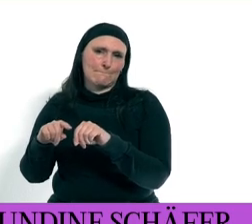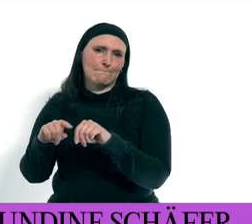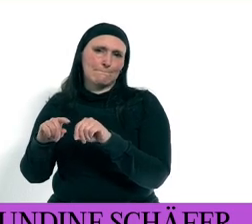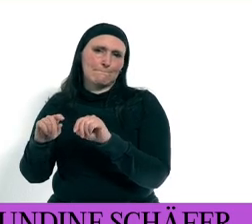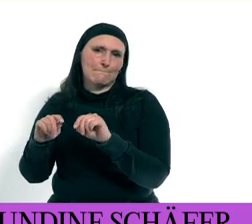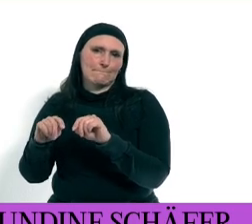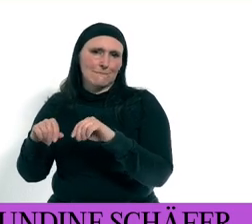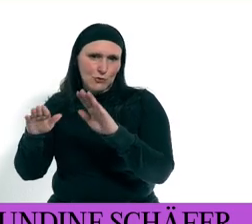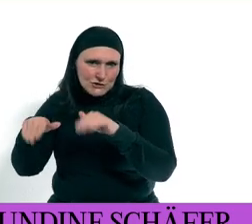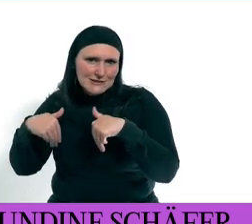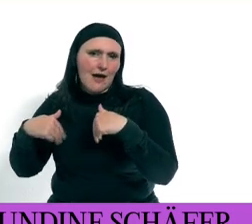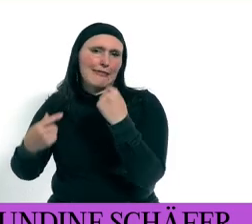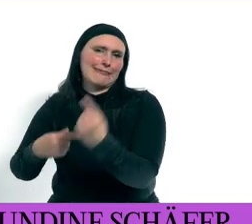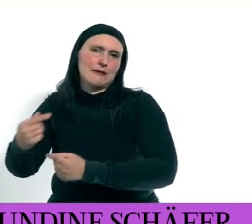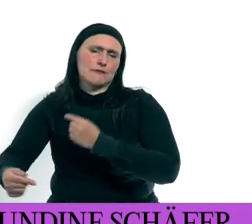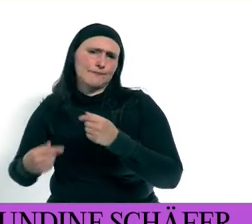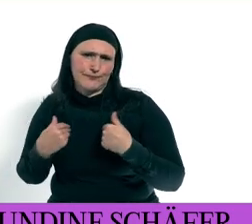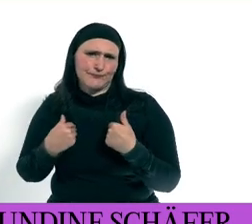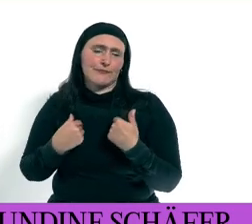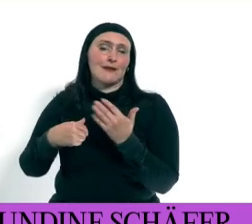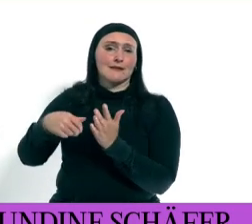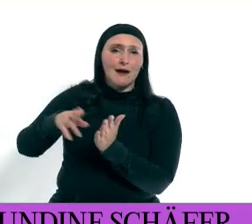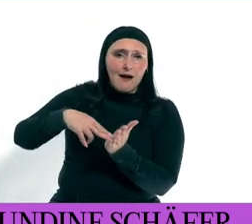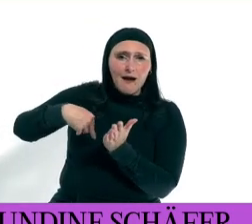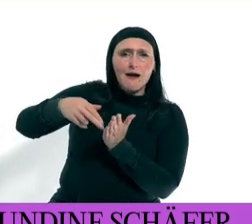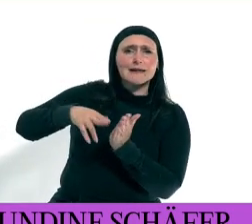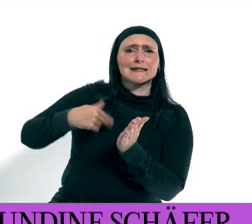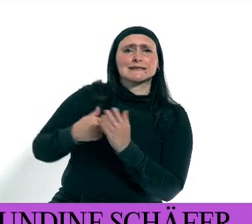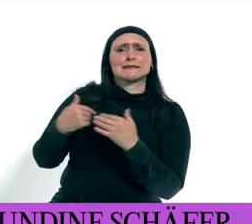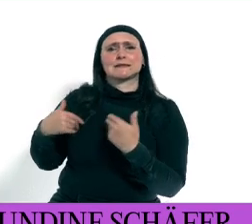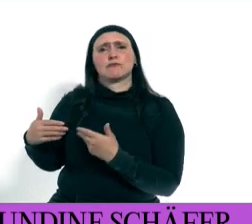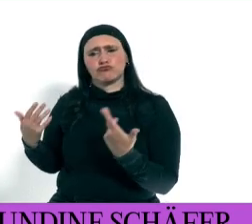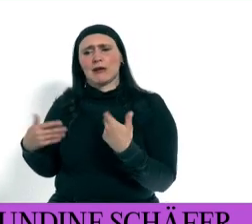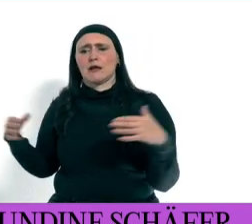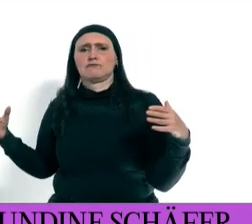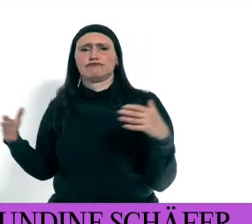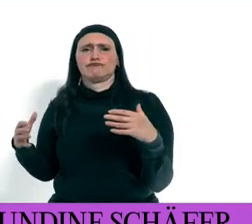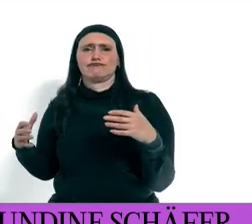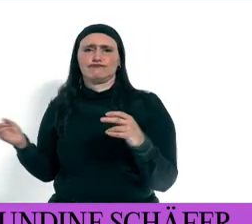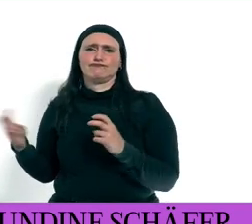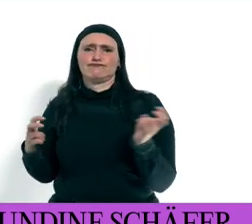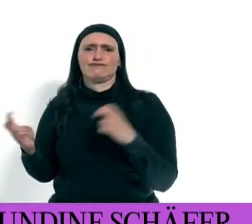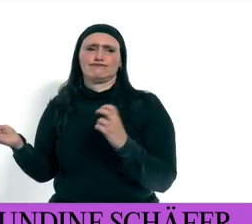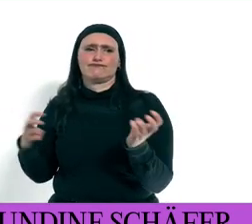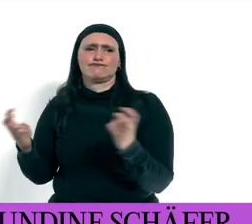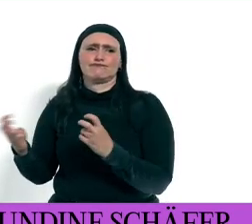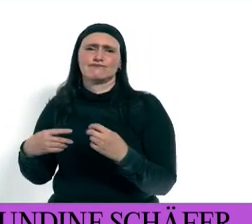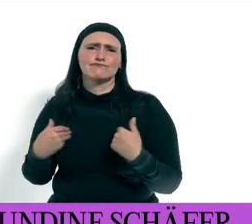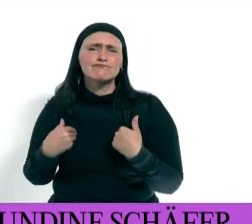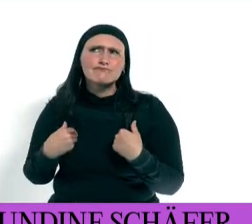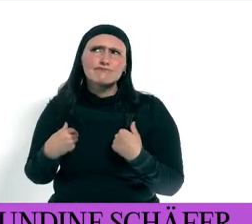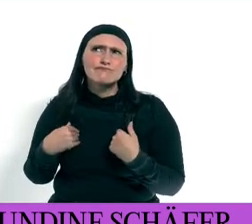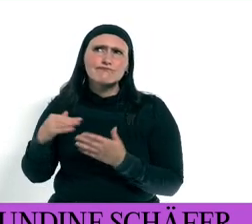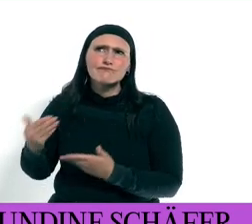uns ein ganz wichtiger Faktor. Vielleicht beschreibe ich mal kurz den Kontext. Woher kommen wir